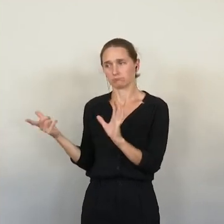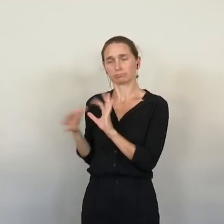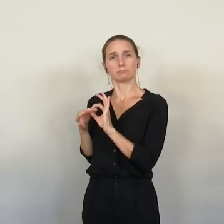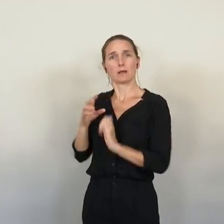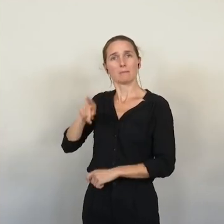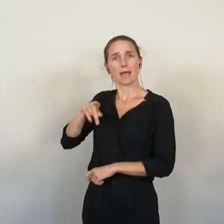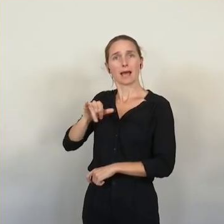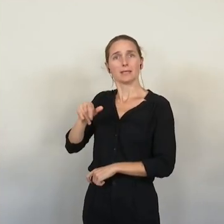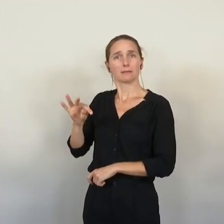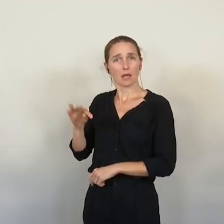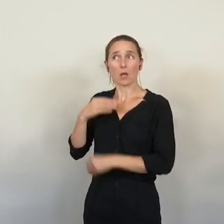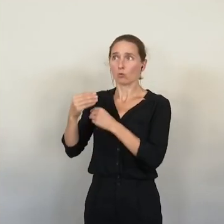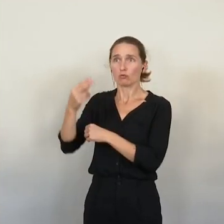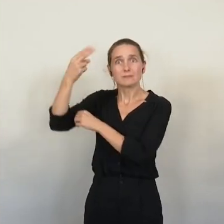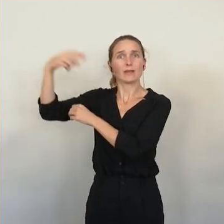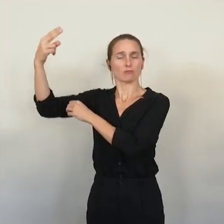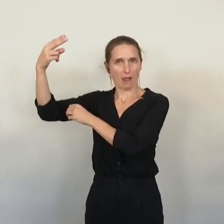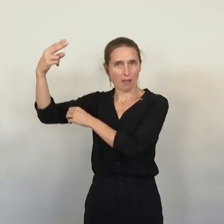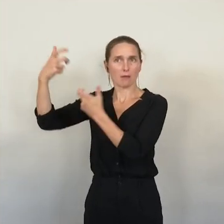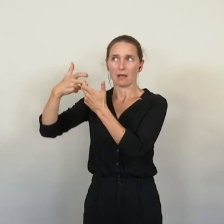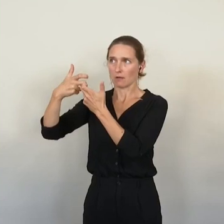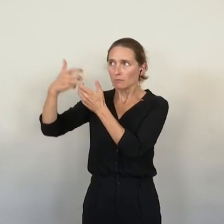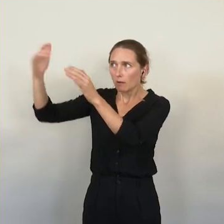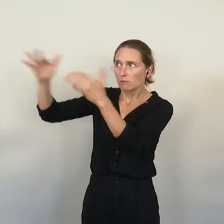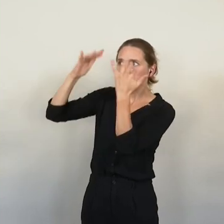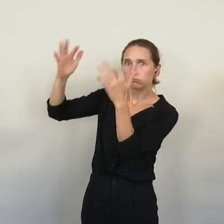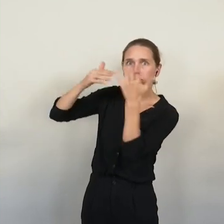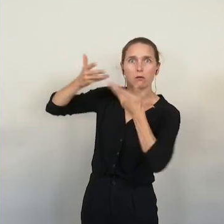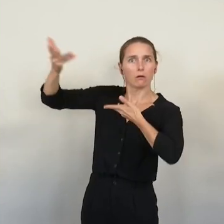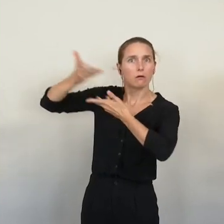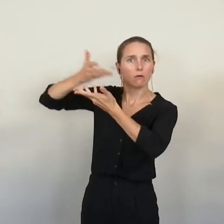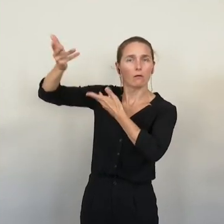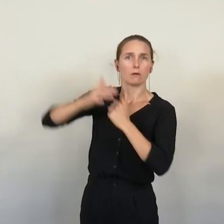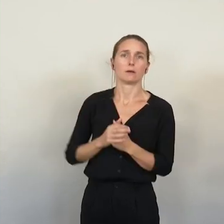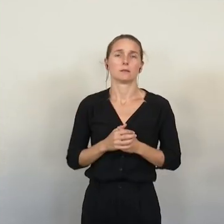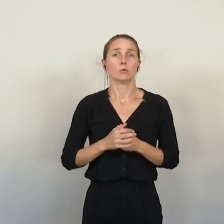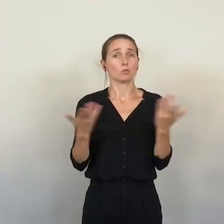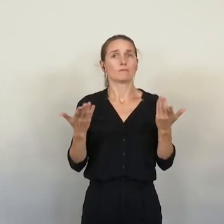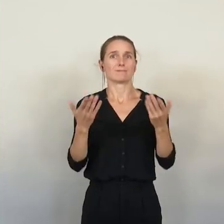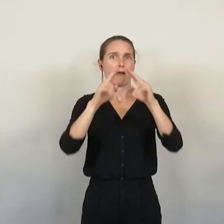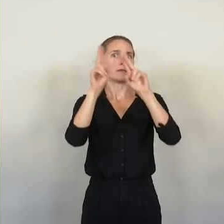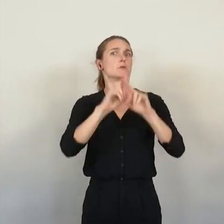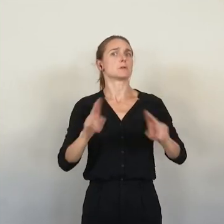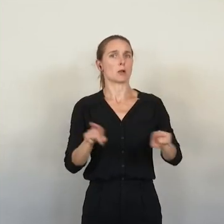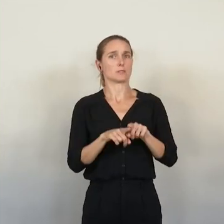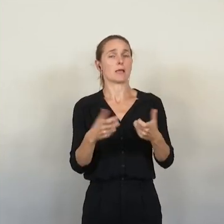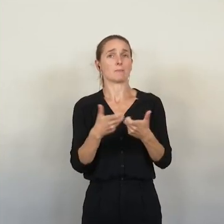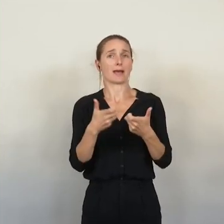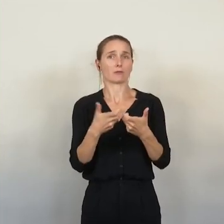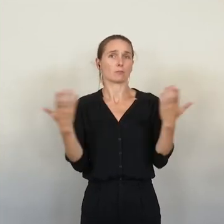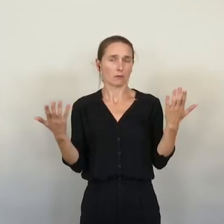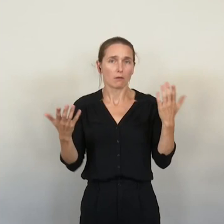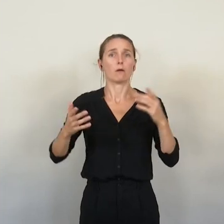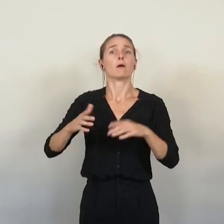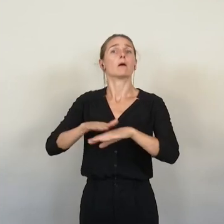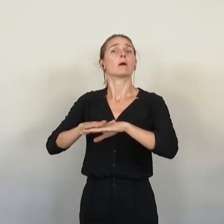nationaux nous travaillons avec d'autres collectivités nous nourrissons de leur expérience aussi et internationaux je pense spécialement au Milan urban food